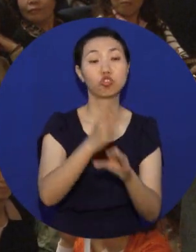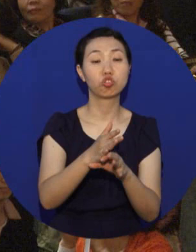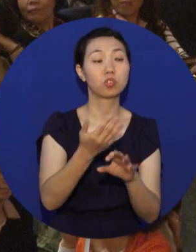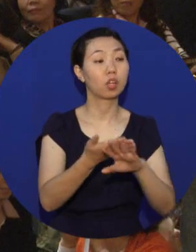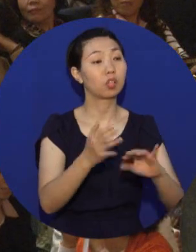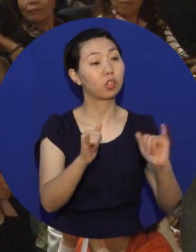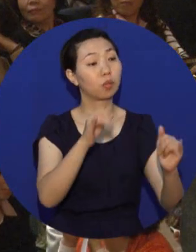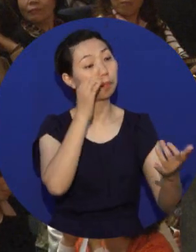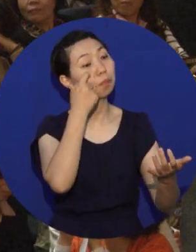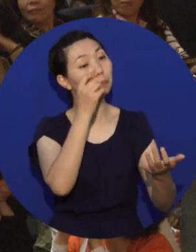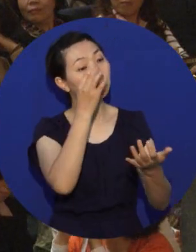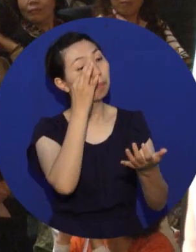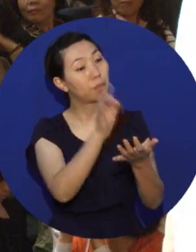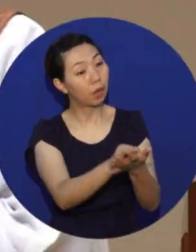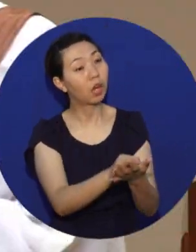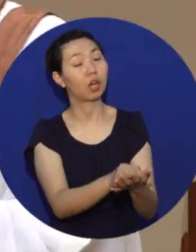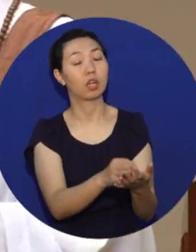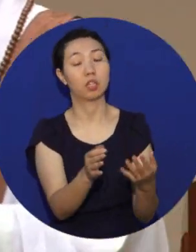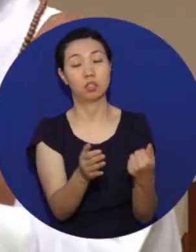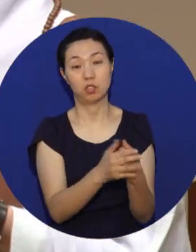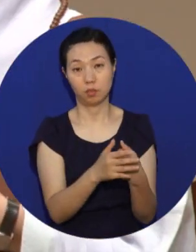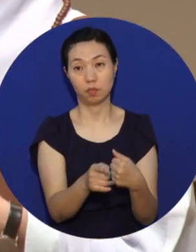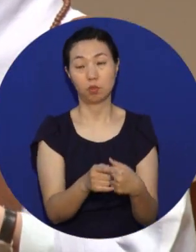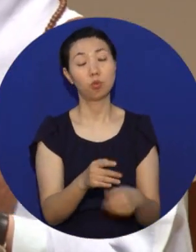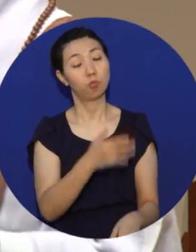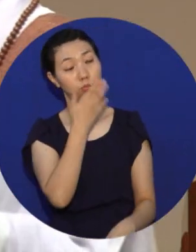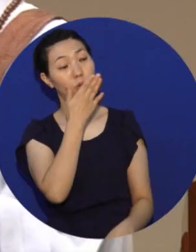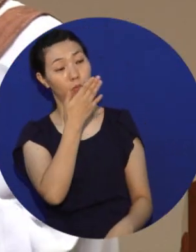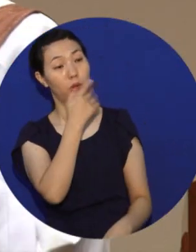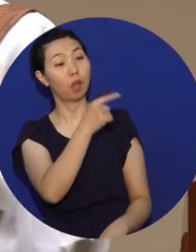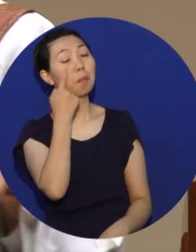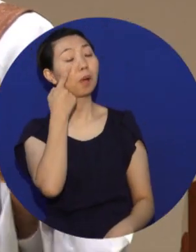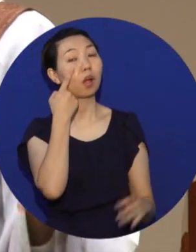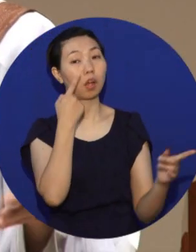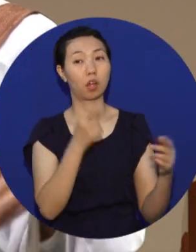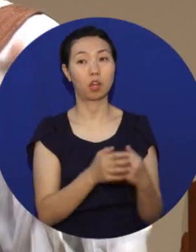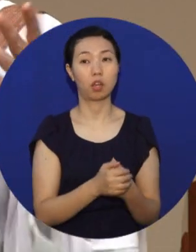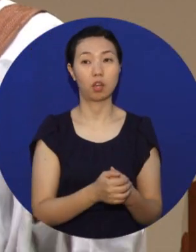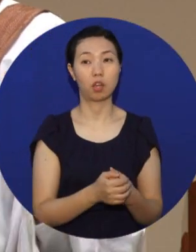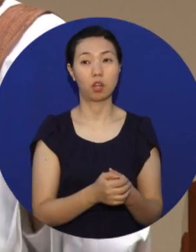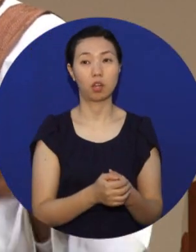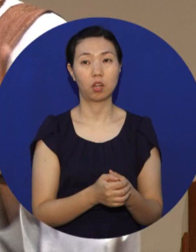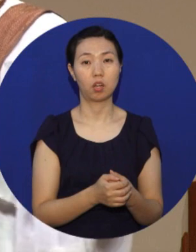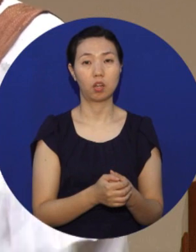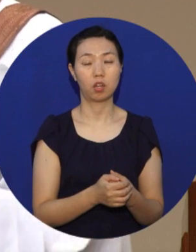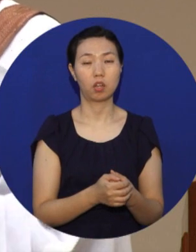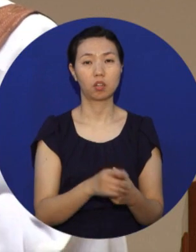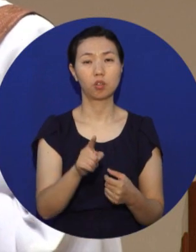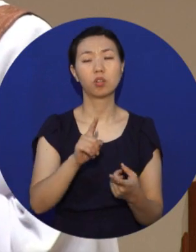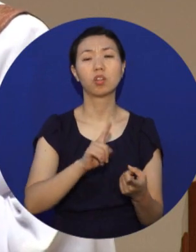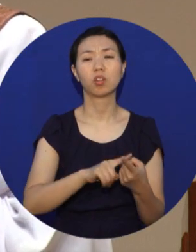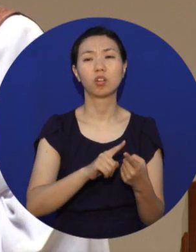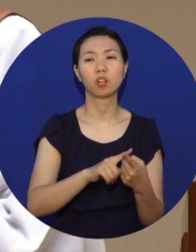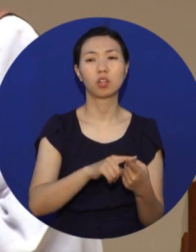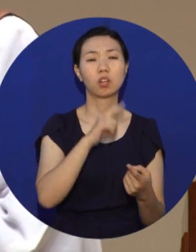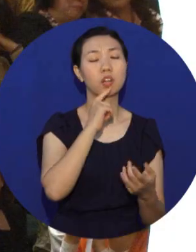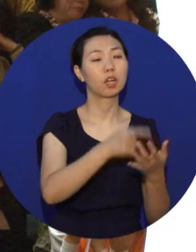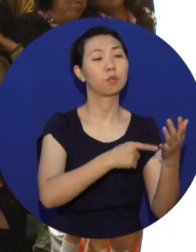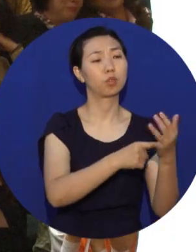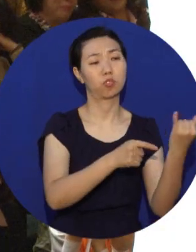그래서 저는 이제 그런 걸 증거로 네네 뭐 해도 돼요. 뭐 그렇게 하다가 어머니가 돌아가시면 그건 어머니 인생이니까 신경 안 써도 돼요.